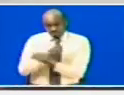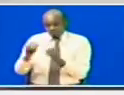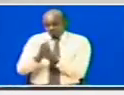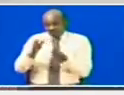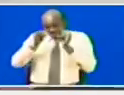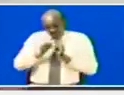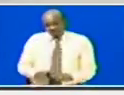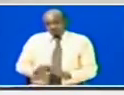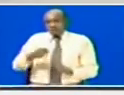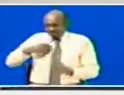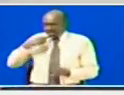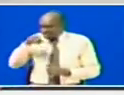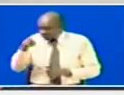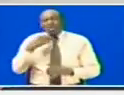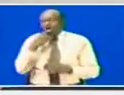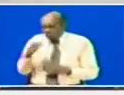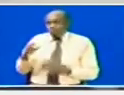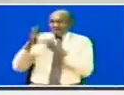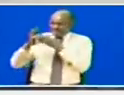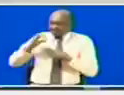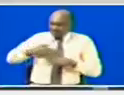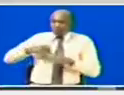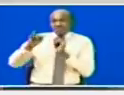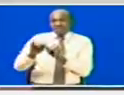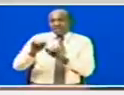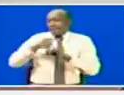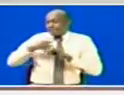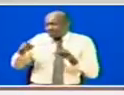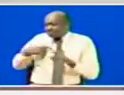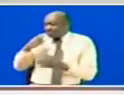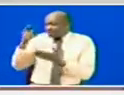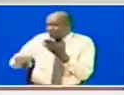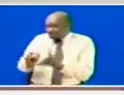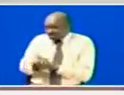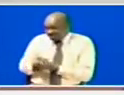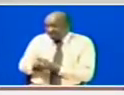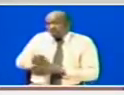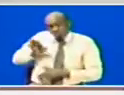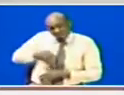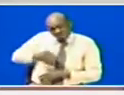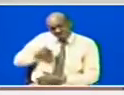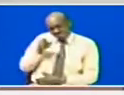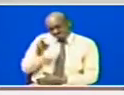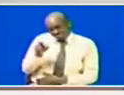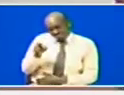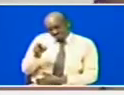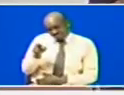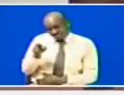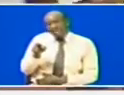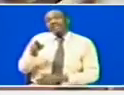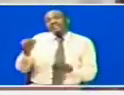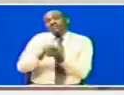ukasema mimi hii isiharibu tamaduni zangu. Lakini kile ninachosema mimi hapa ni kwamba mwanamke yule kile kinachoharibu